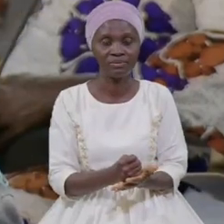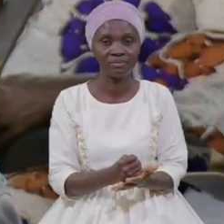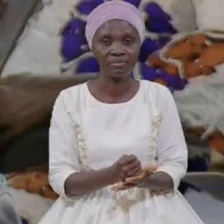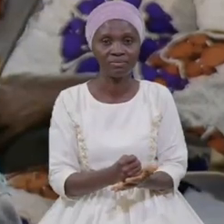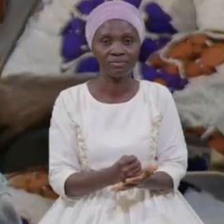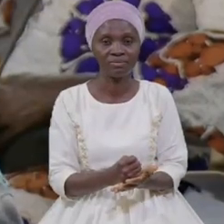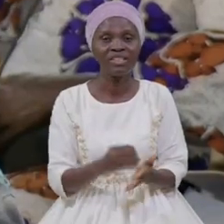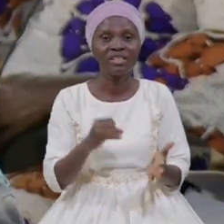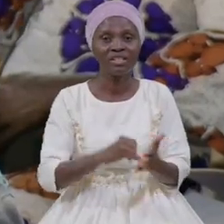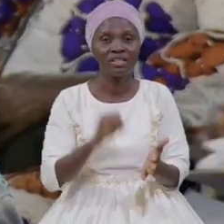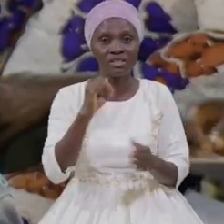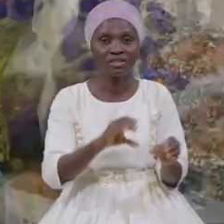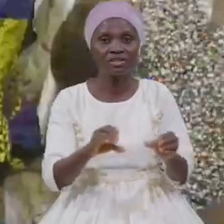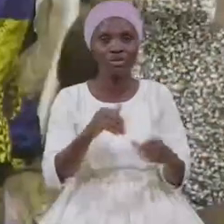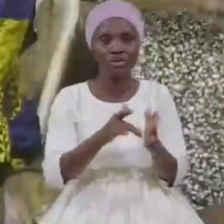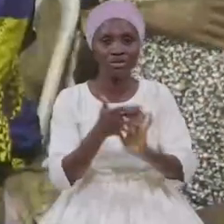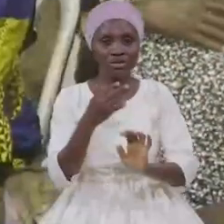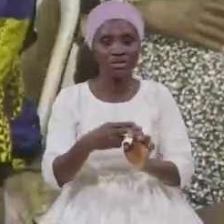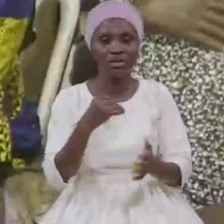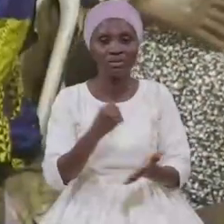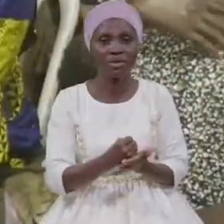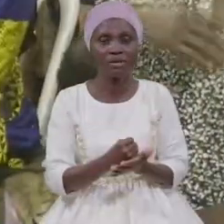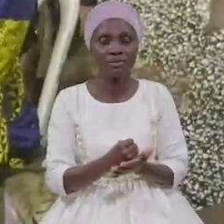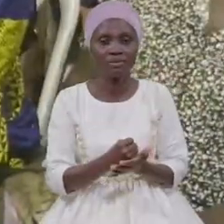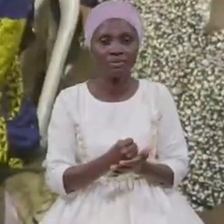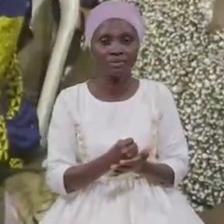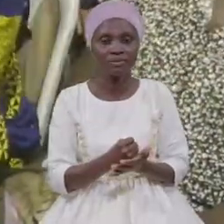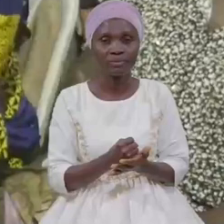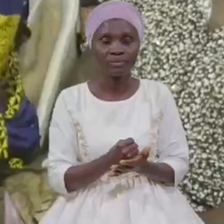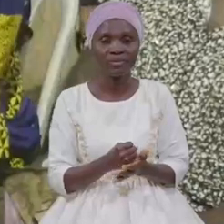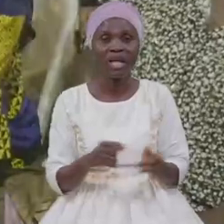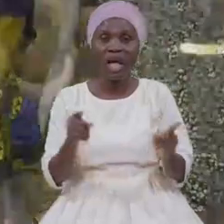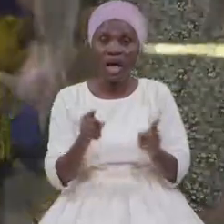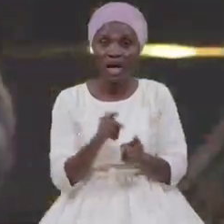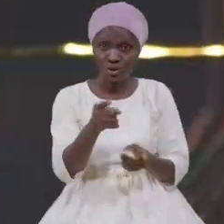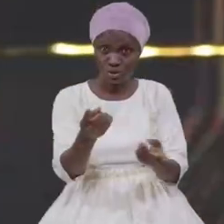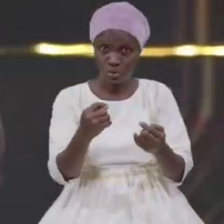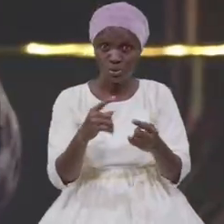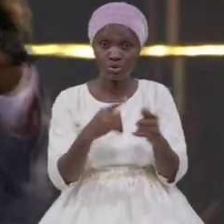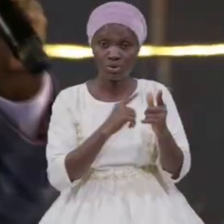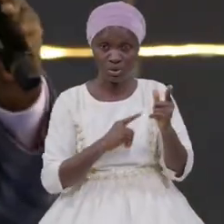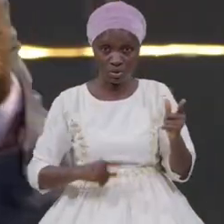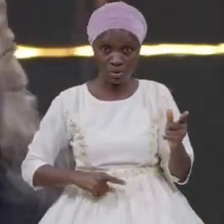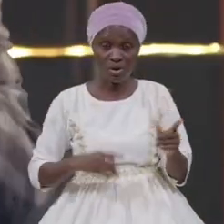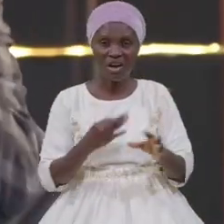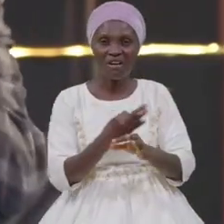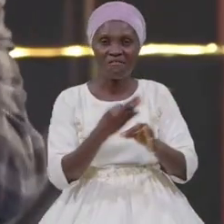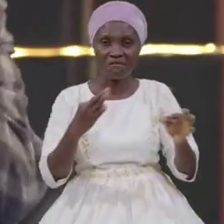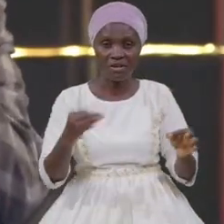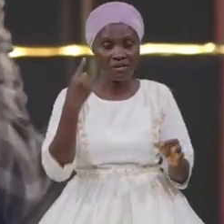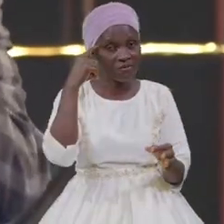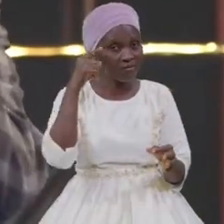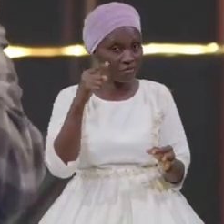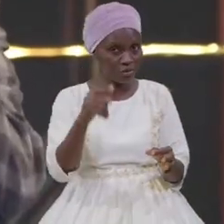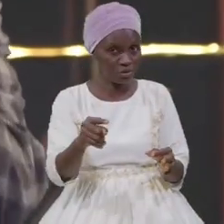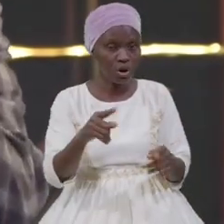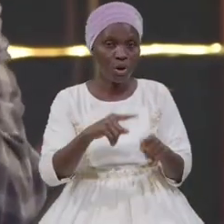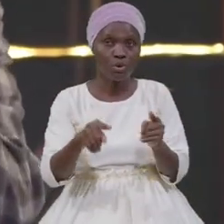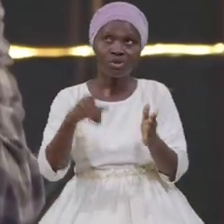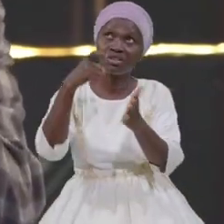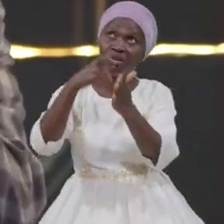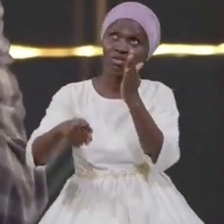C'est fait au nom de Jésus. Alors comme tu viens au Seigneur, gratuit pour toi, mais